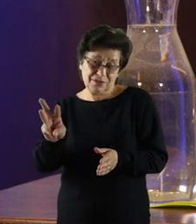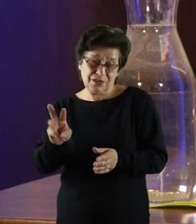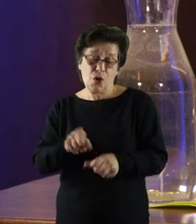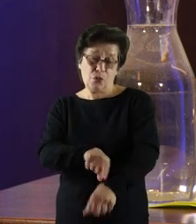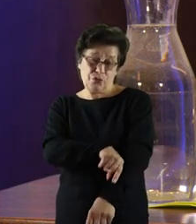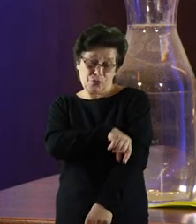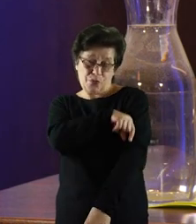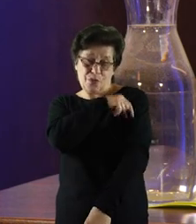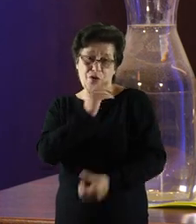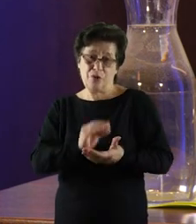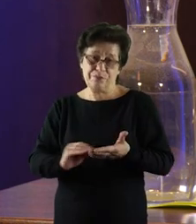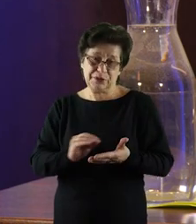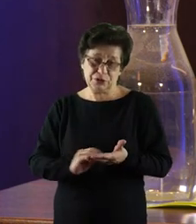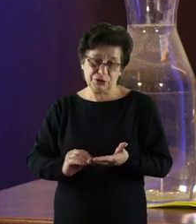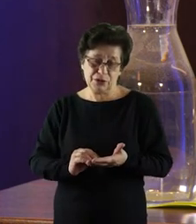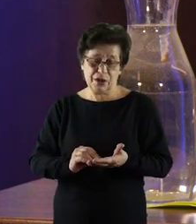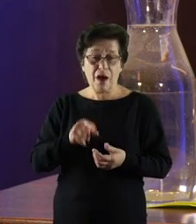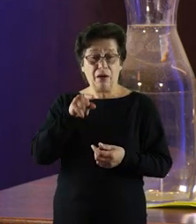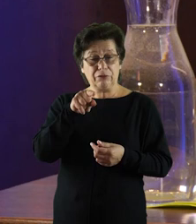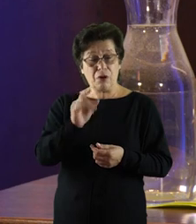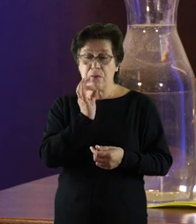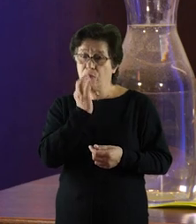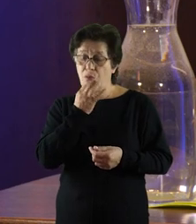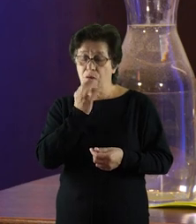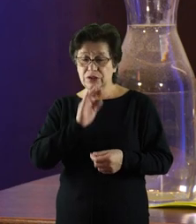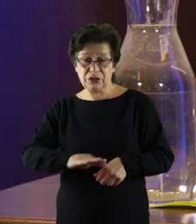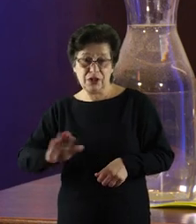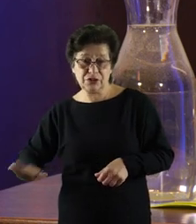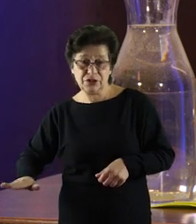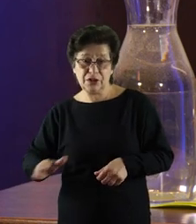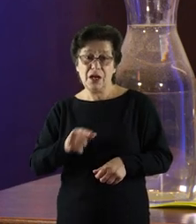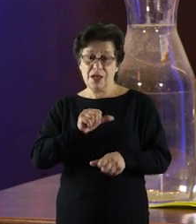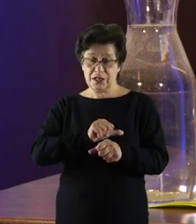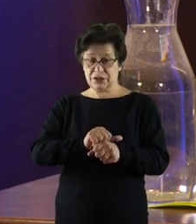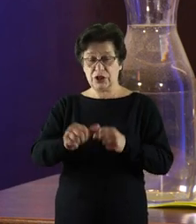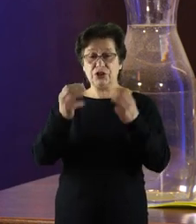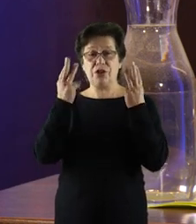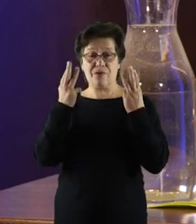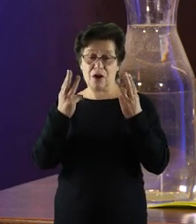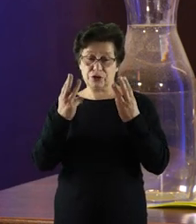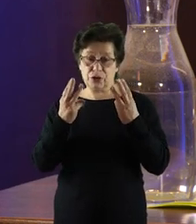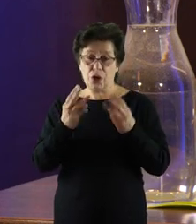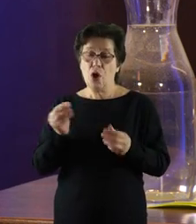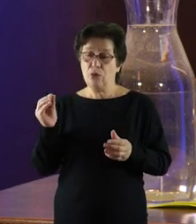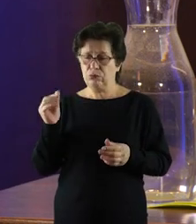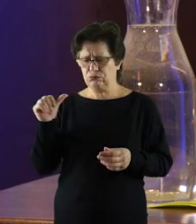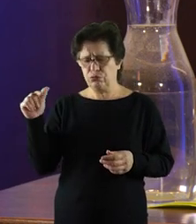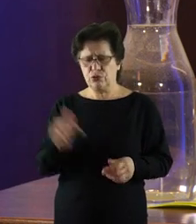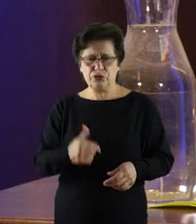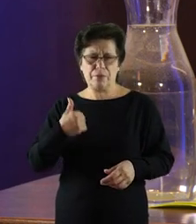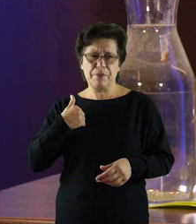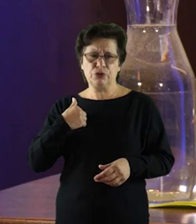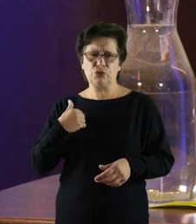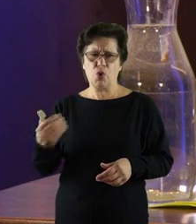dorosłych, bo wy nie jesteście mniej ważnymi czytelnikami, dla mnie jesteście ważniejsi. Muszę być naprawdę uczciwa, szczera i mieć